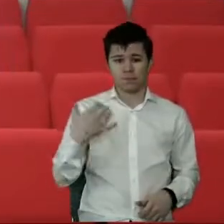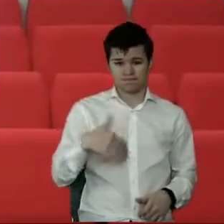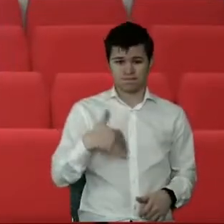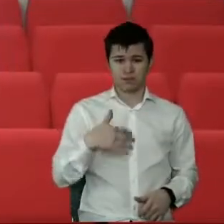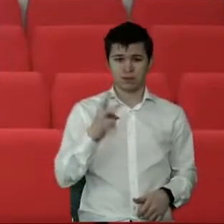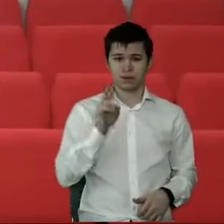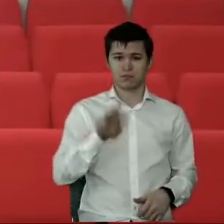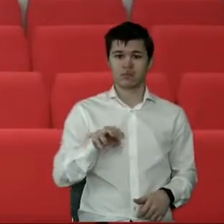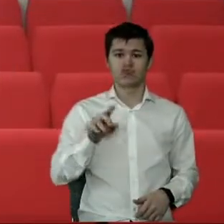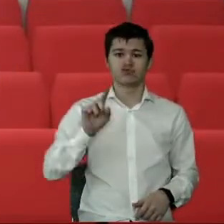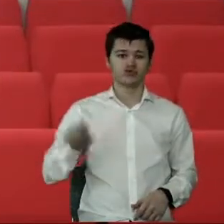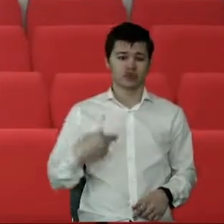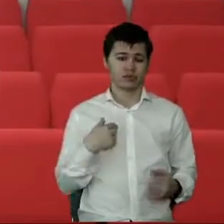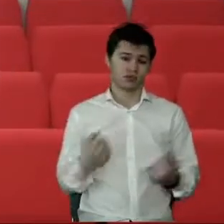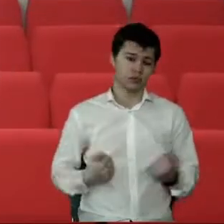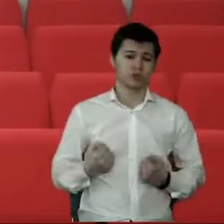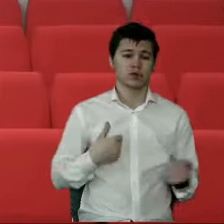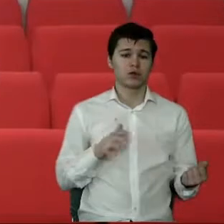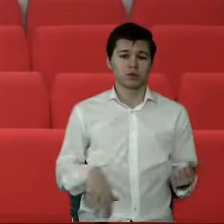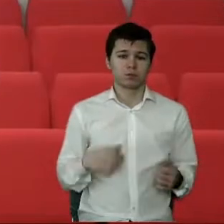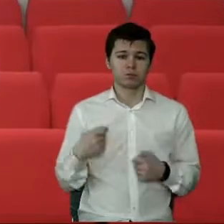так же самое можешь сделать, и тебе за это ничто не будет.